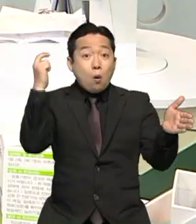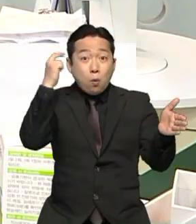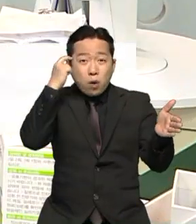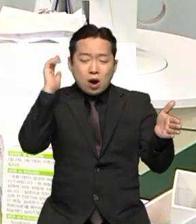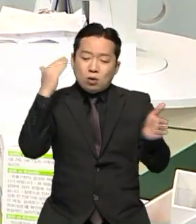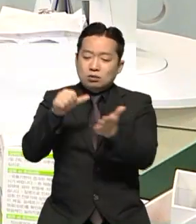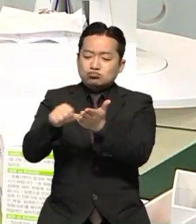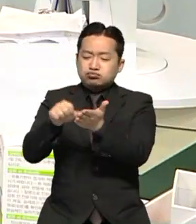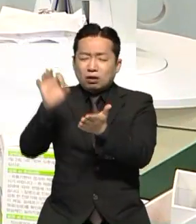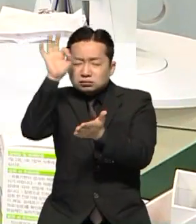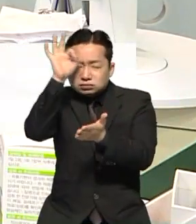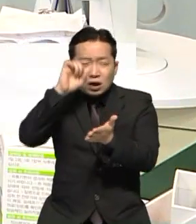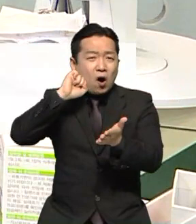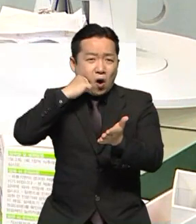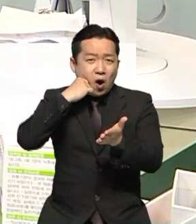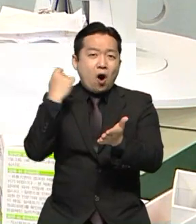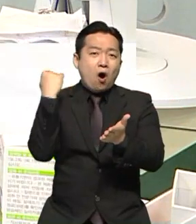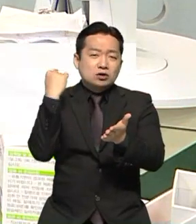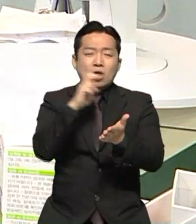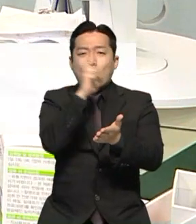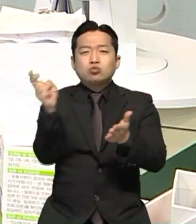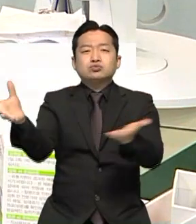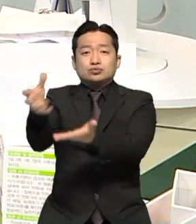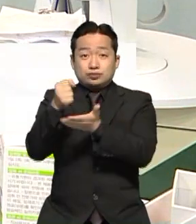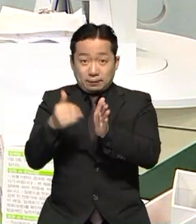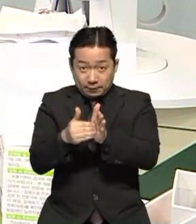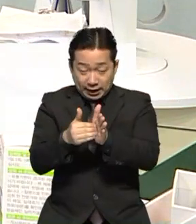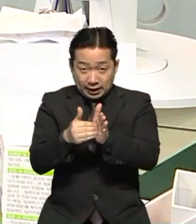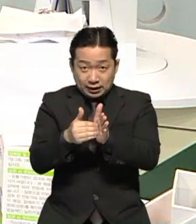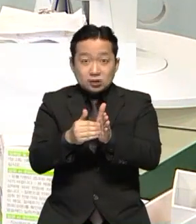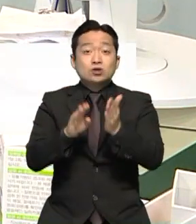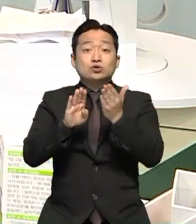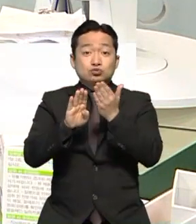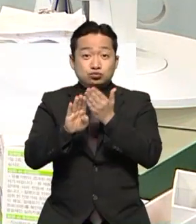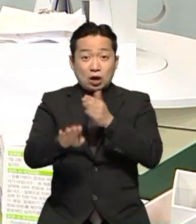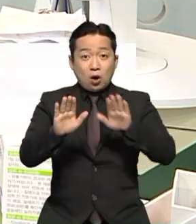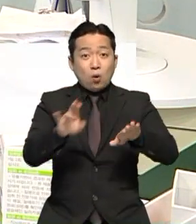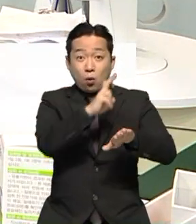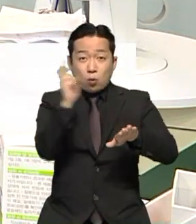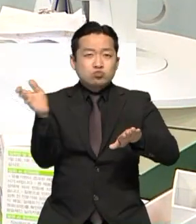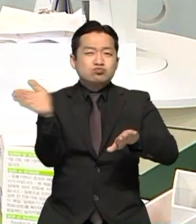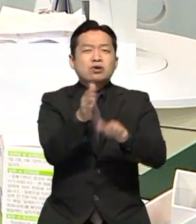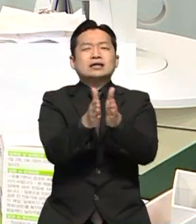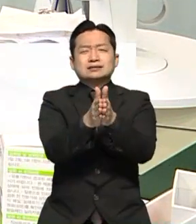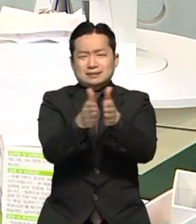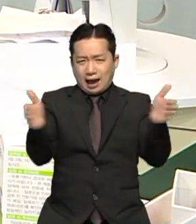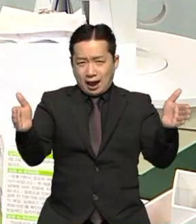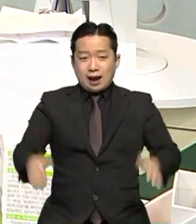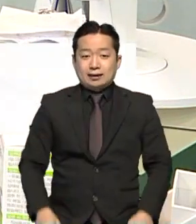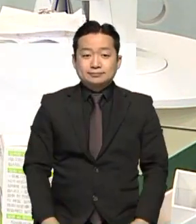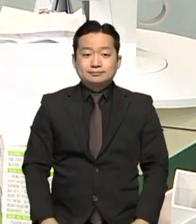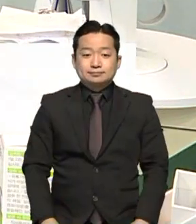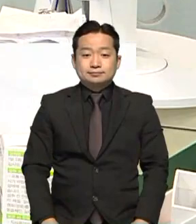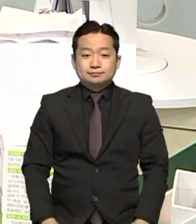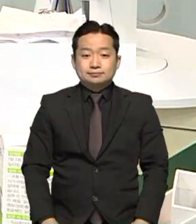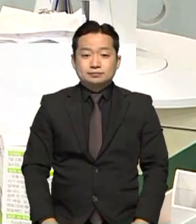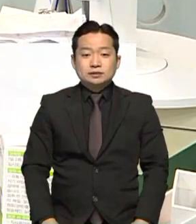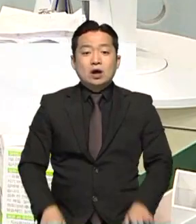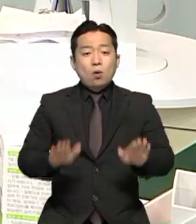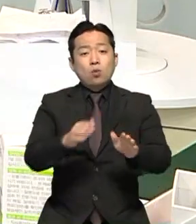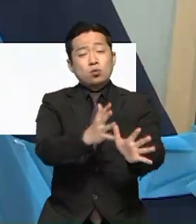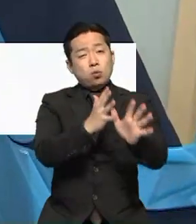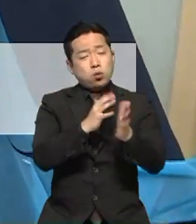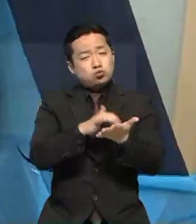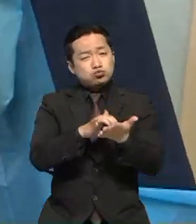힘들어서 어제 오후에 준비가 됐고요. 그래도 좀 준비를 갖춘 후에 오늘 오후부터 시작을 했습니다. 20분 정도 오신 것